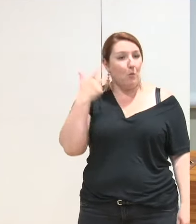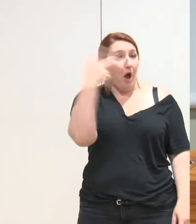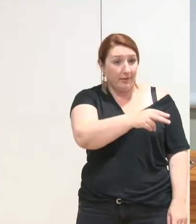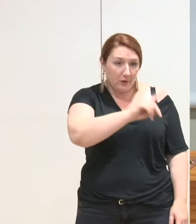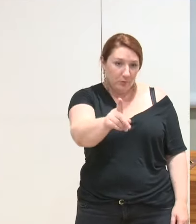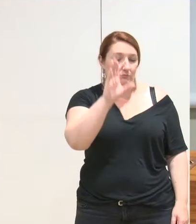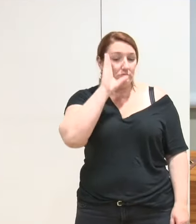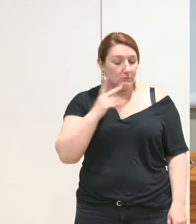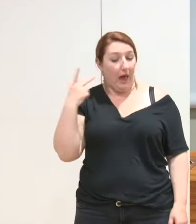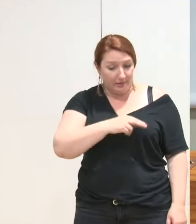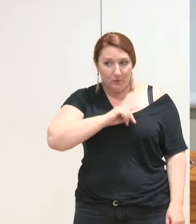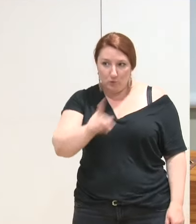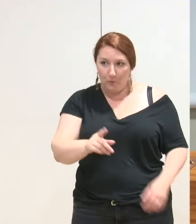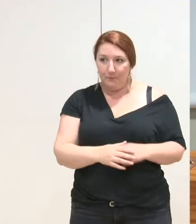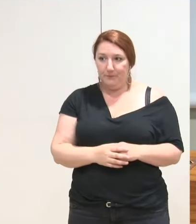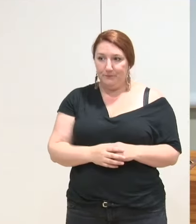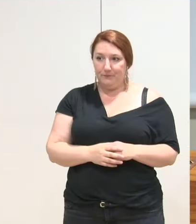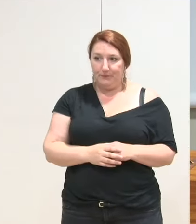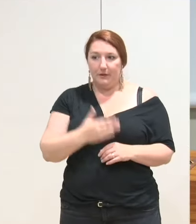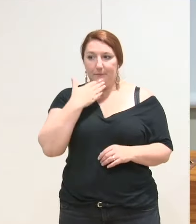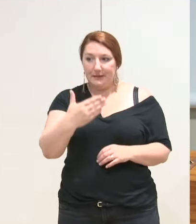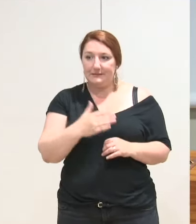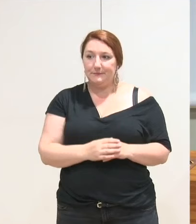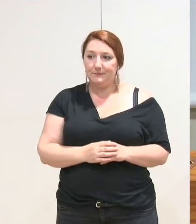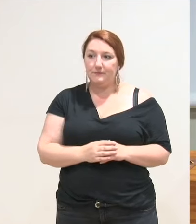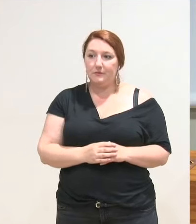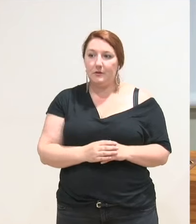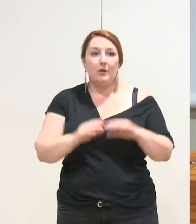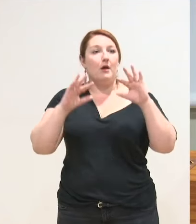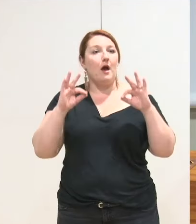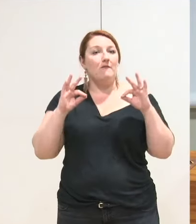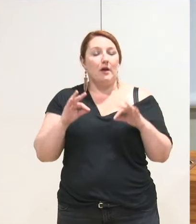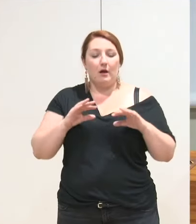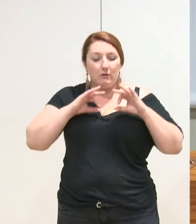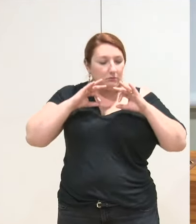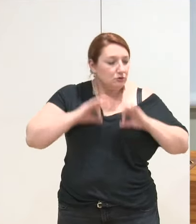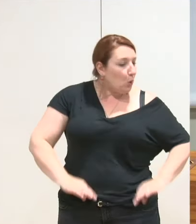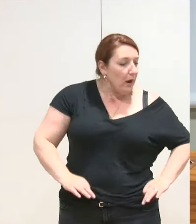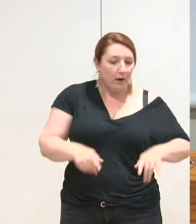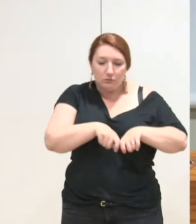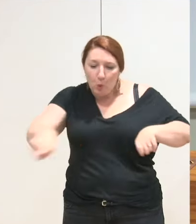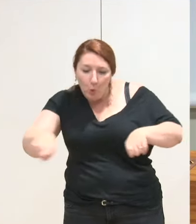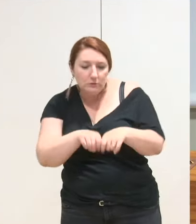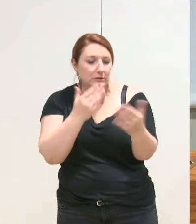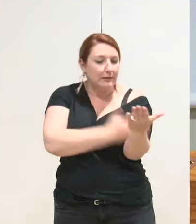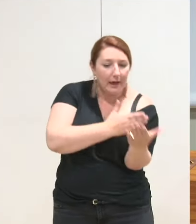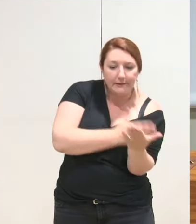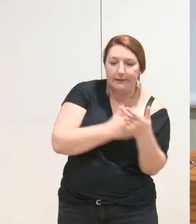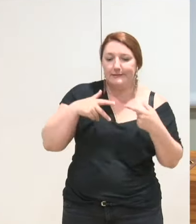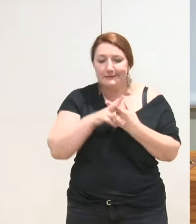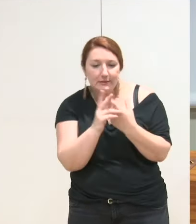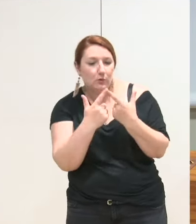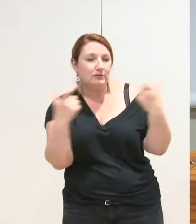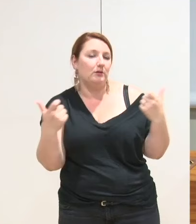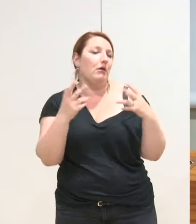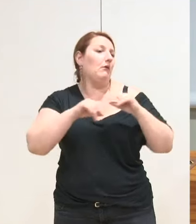demande de ne pas m'interrompre et je vous en remercie sur les fournitures scolaires un certain nombre de choses ont été dites euh je n'en